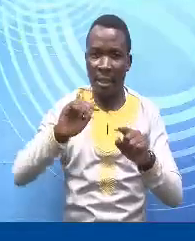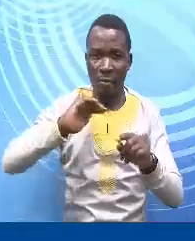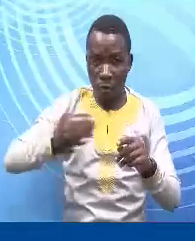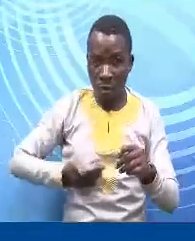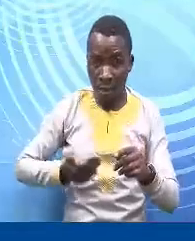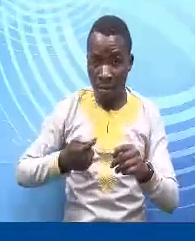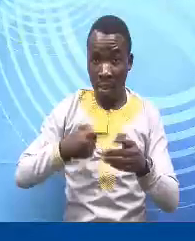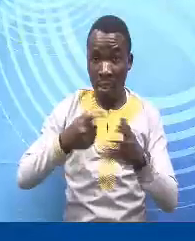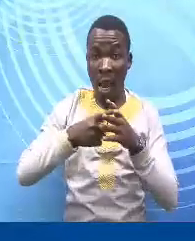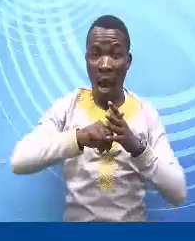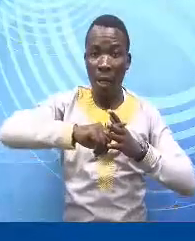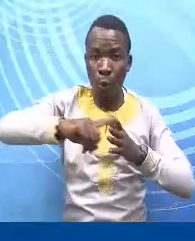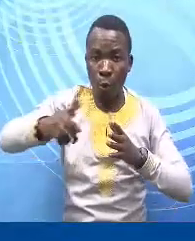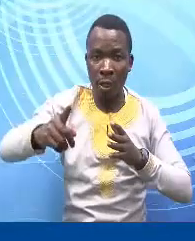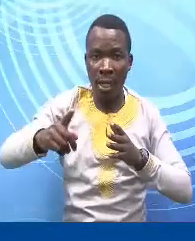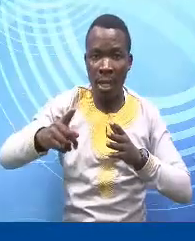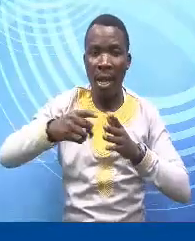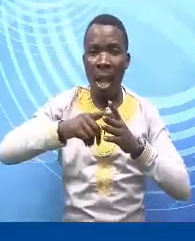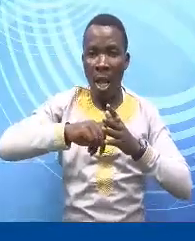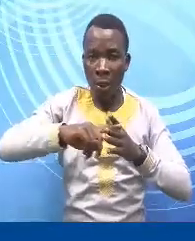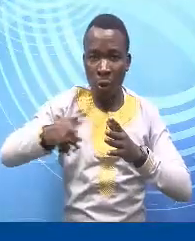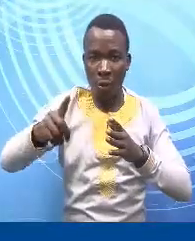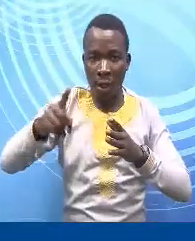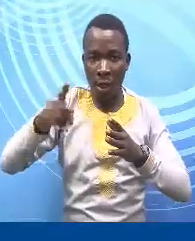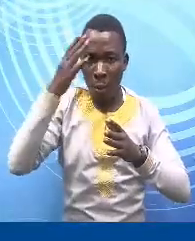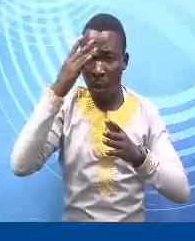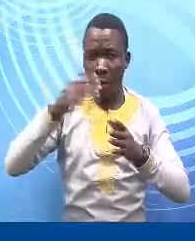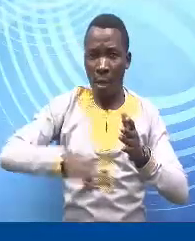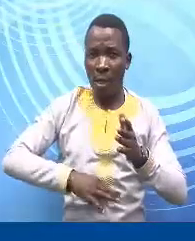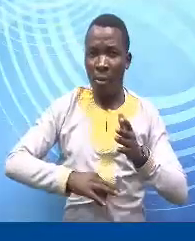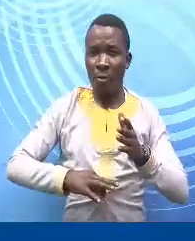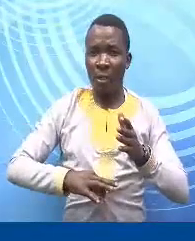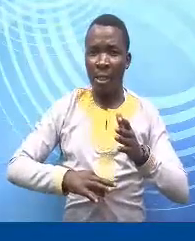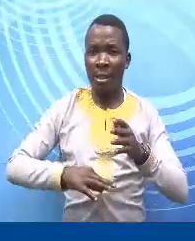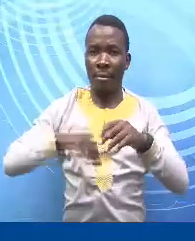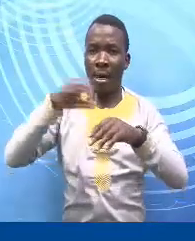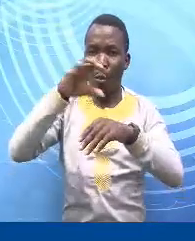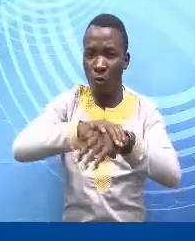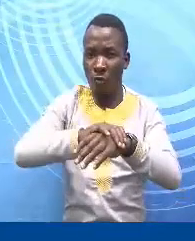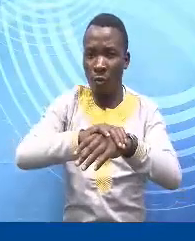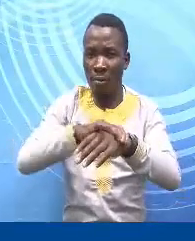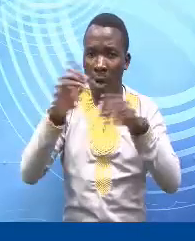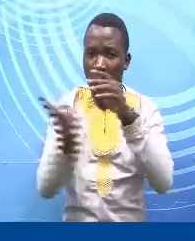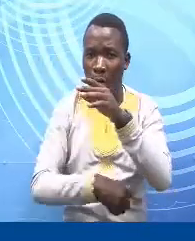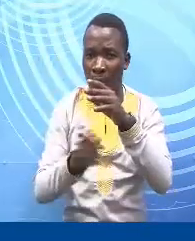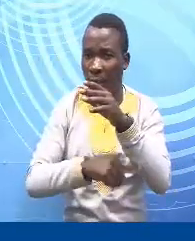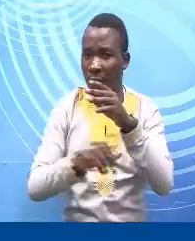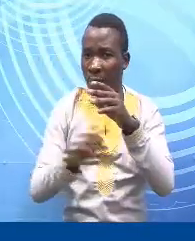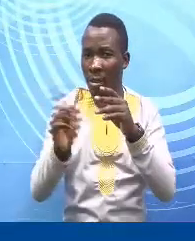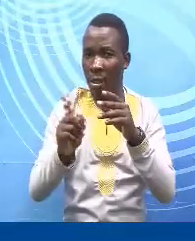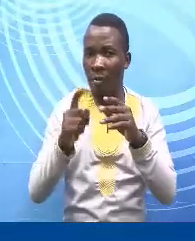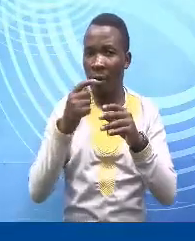aba arasohotse amaze gusohoka umugore wanjye aratwite baba baramufashe baramukubita ngo yo kugera ahantu